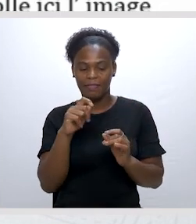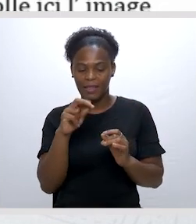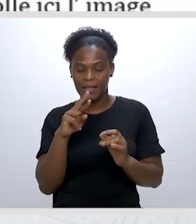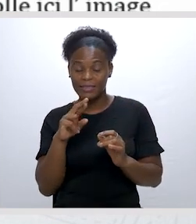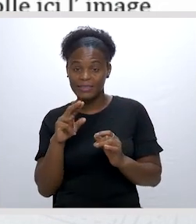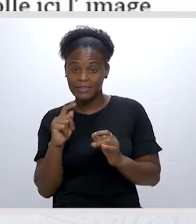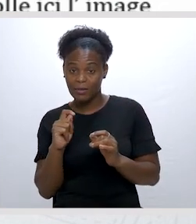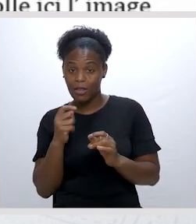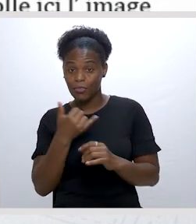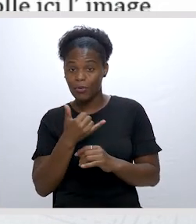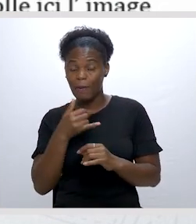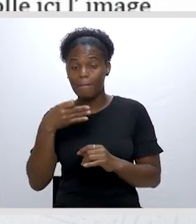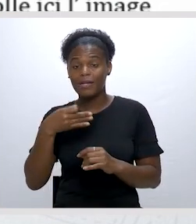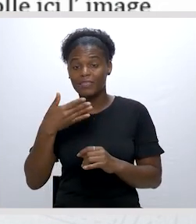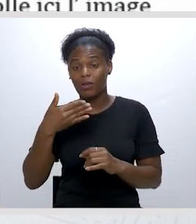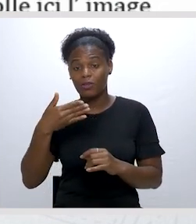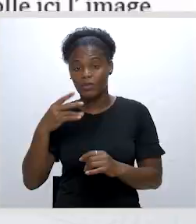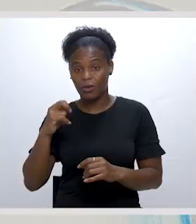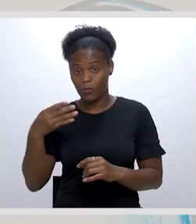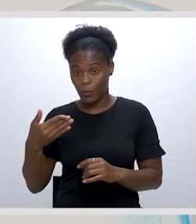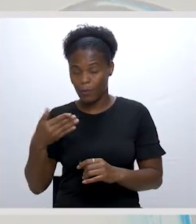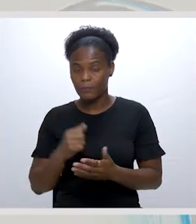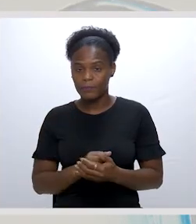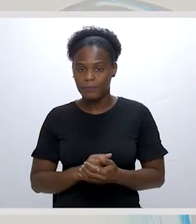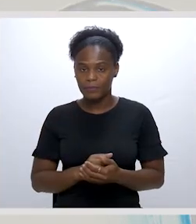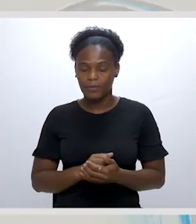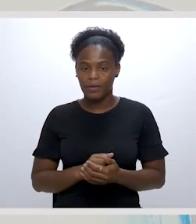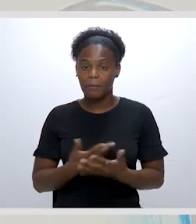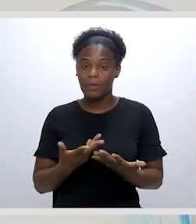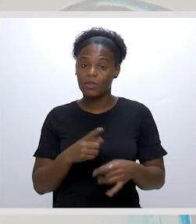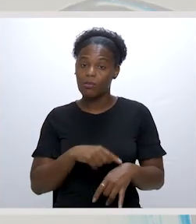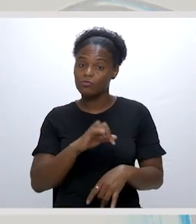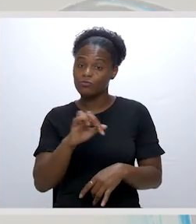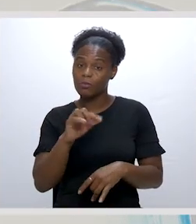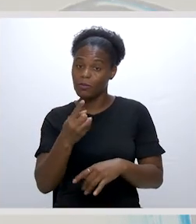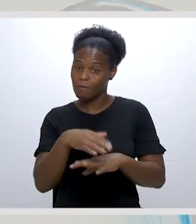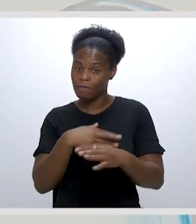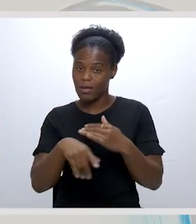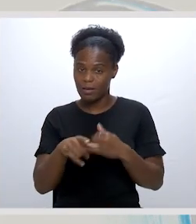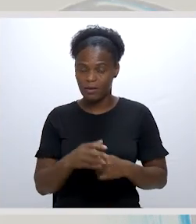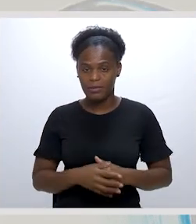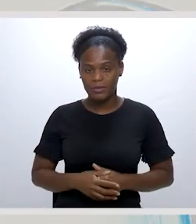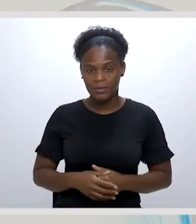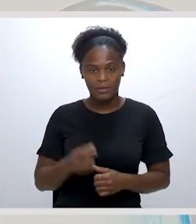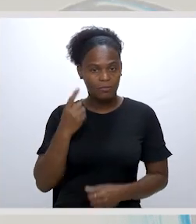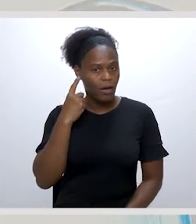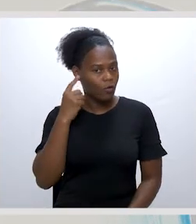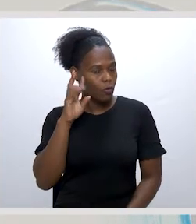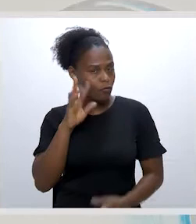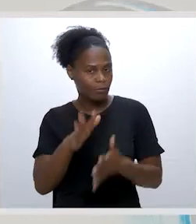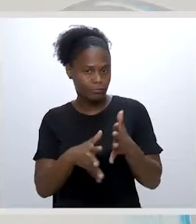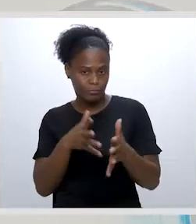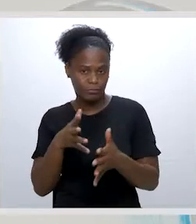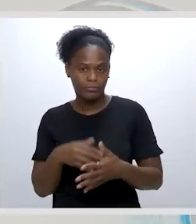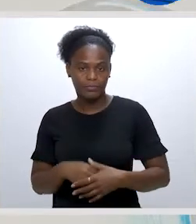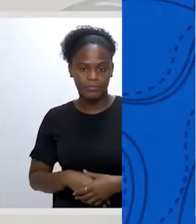2 à la page 131. Maintenant, je vous laisse un peu de temps pour faire.